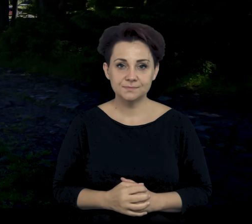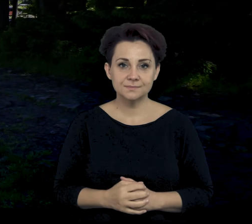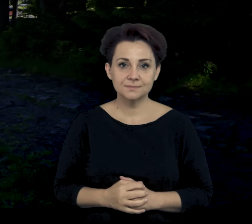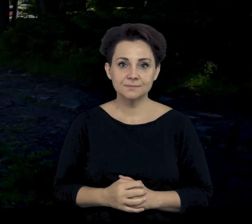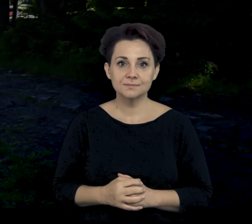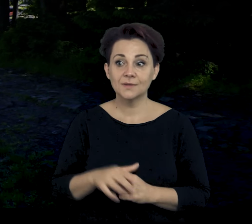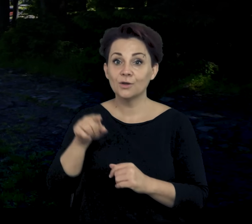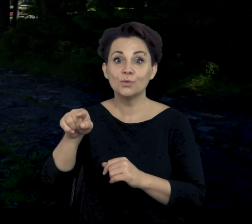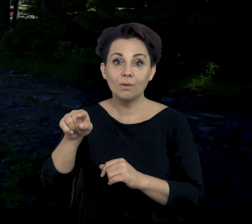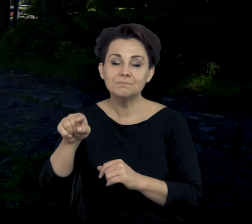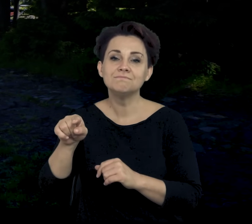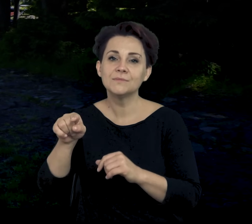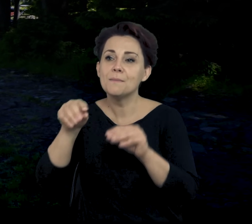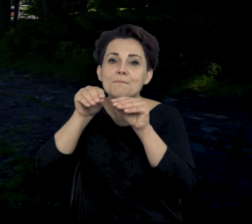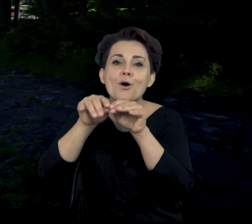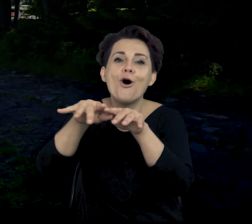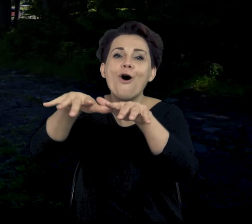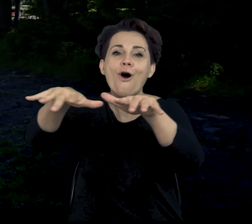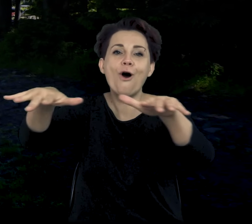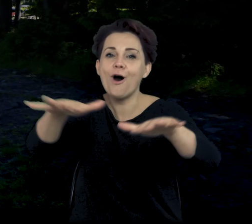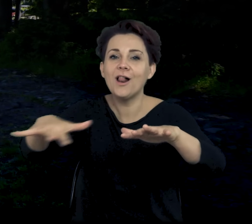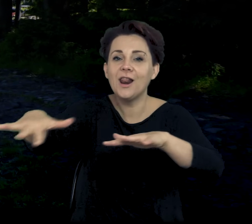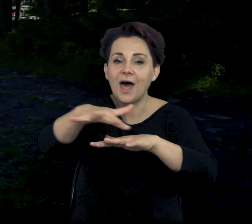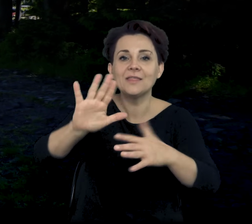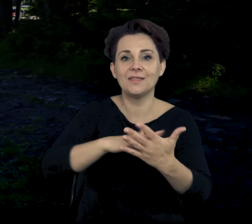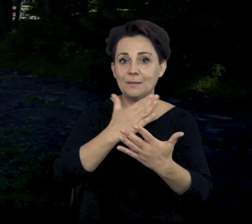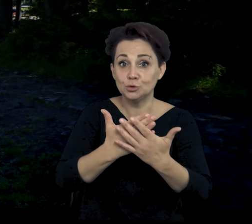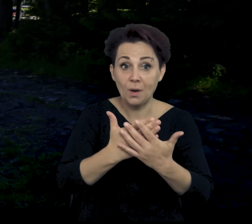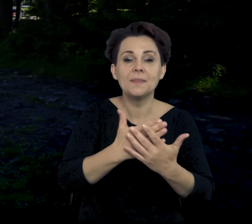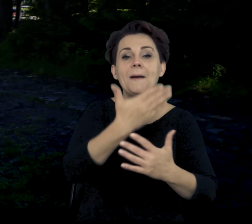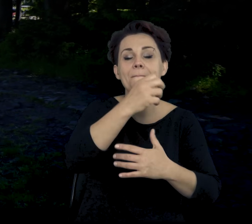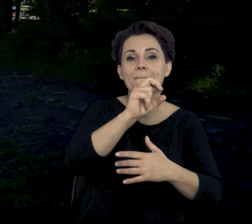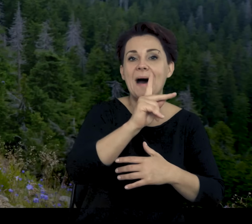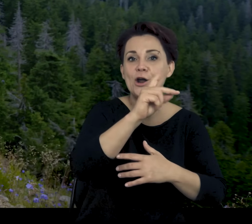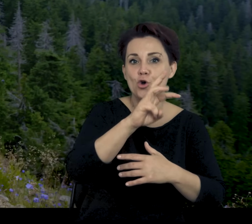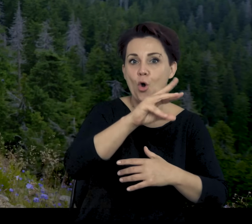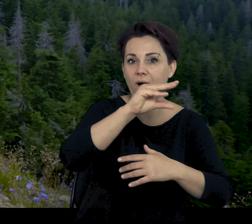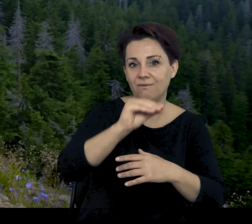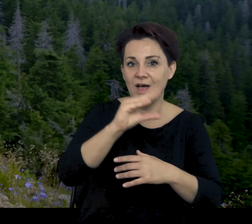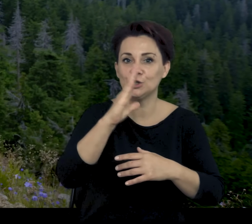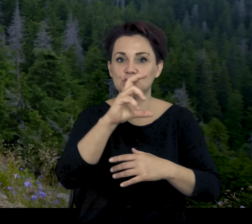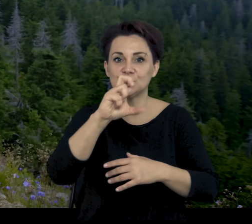Od tych ostatnich wzięły nazwę polany, na przykład markowe szczawiny.